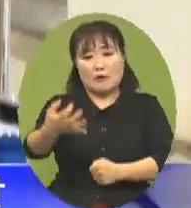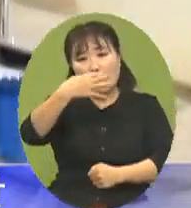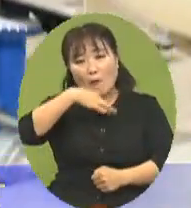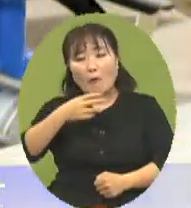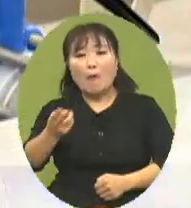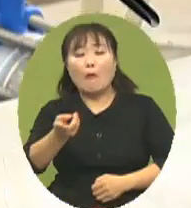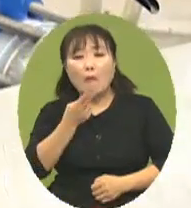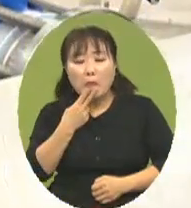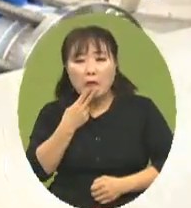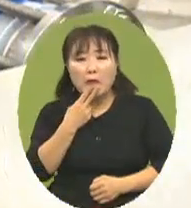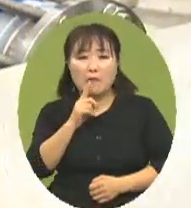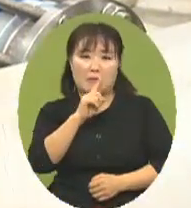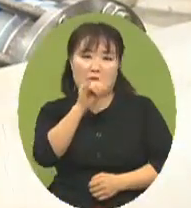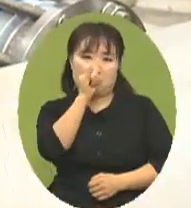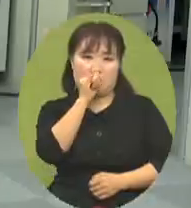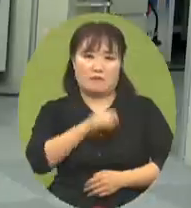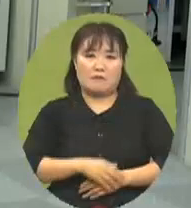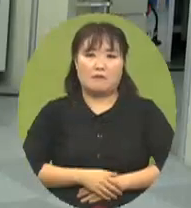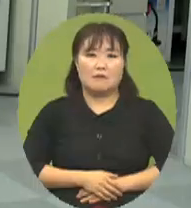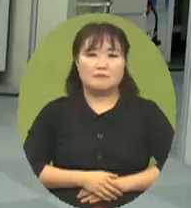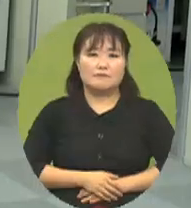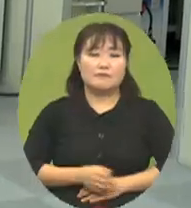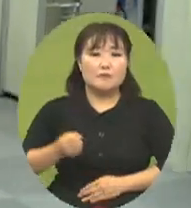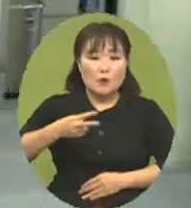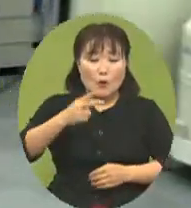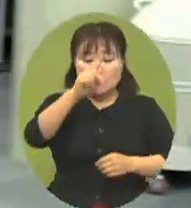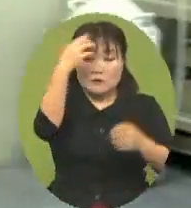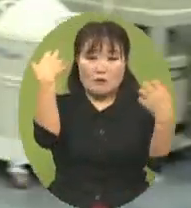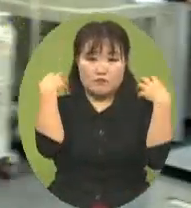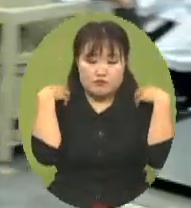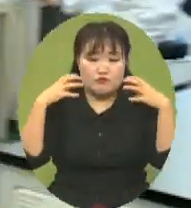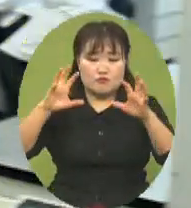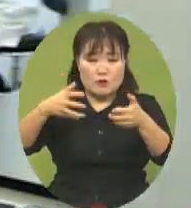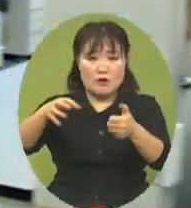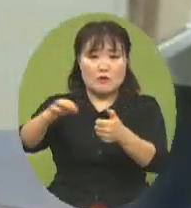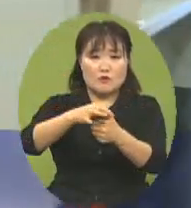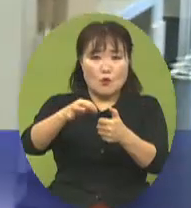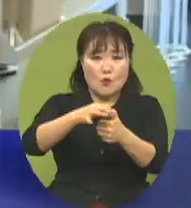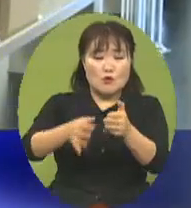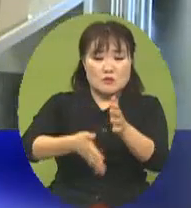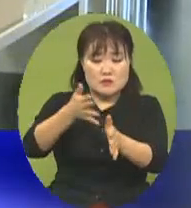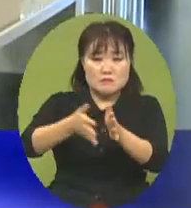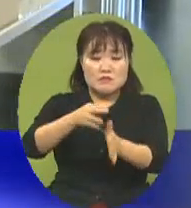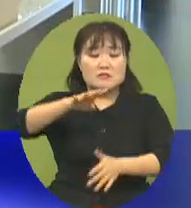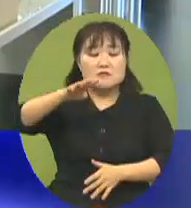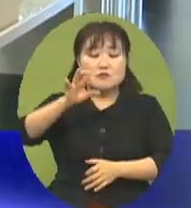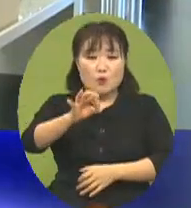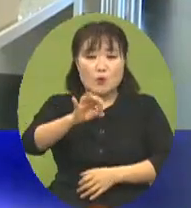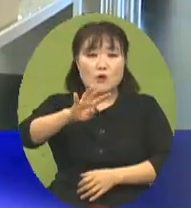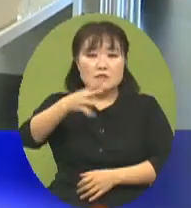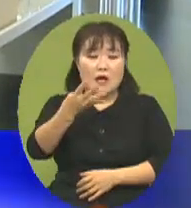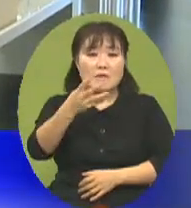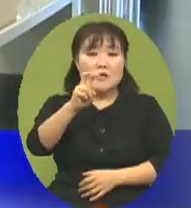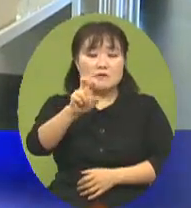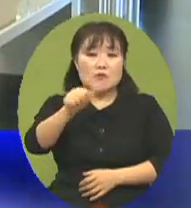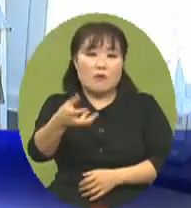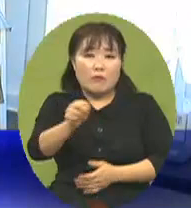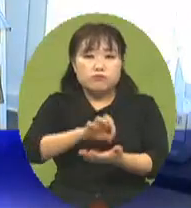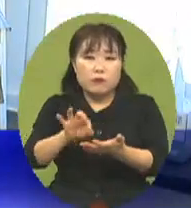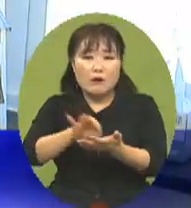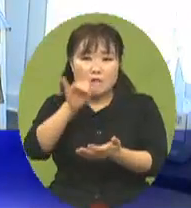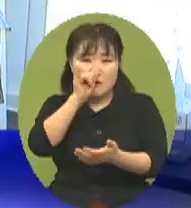수 없었다고 전했습니다. 아울러 정부의 국책사업에 시비도 425억 원이